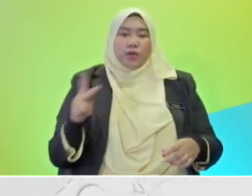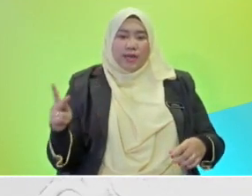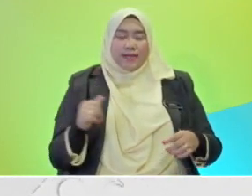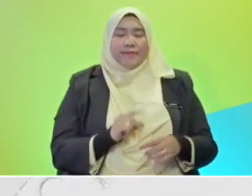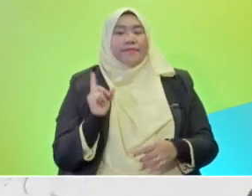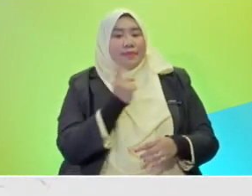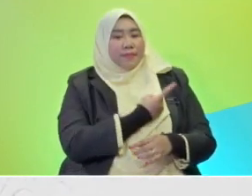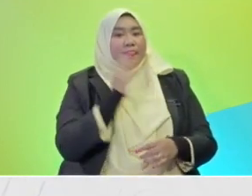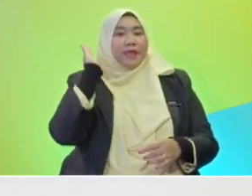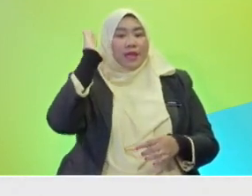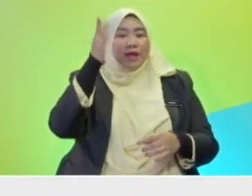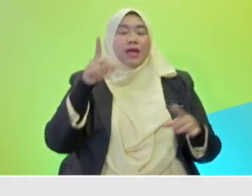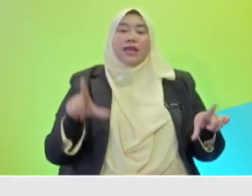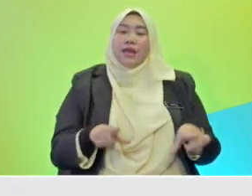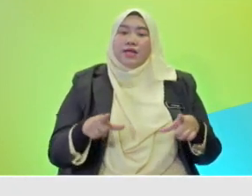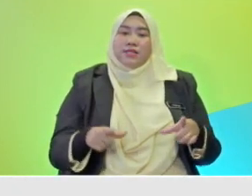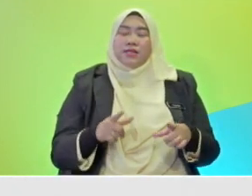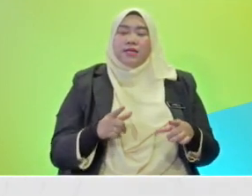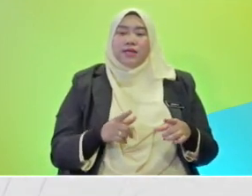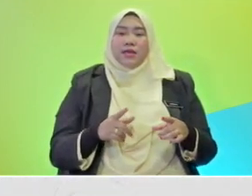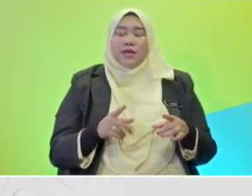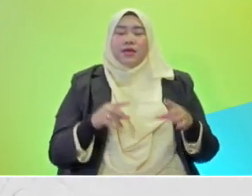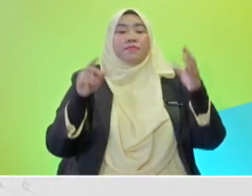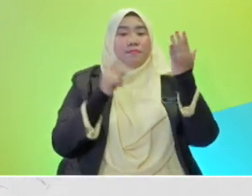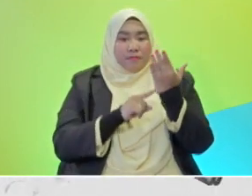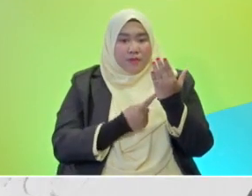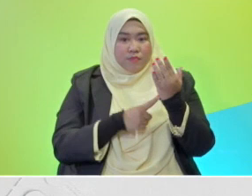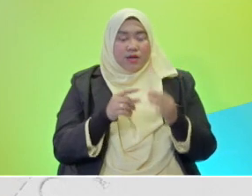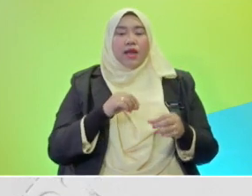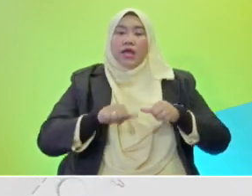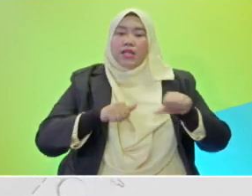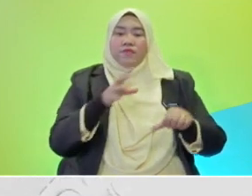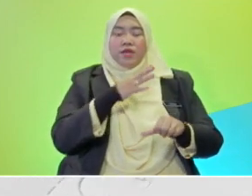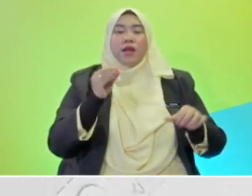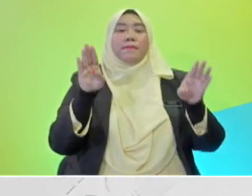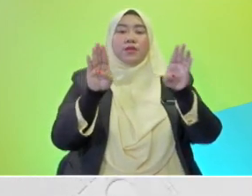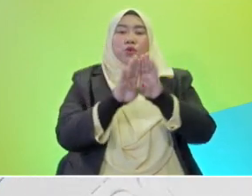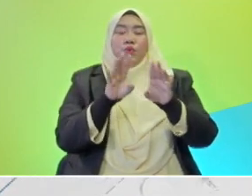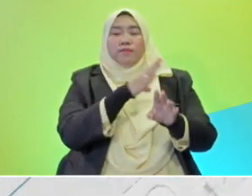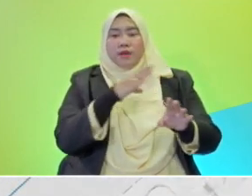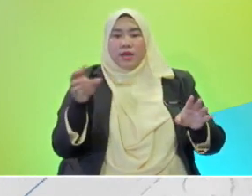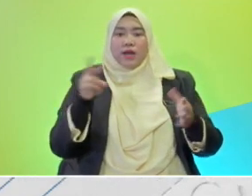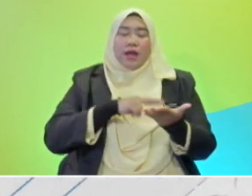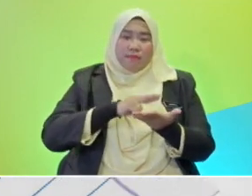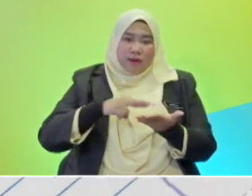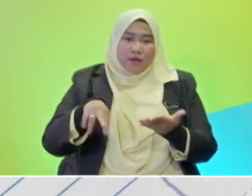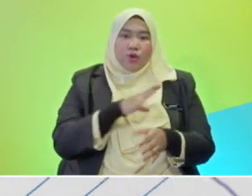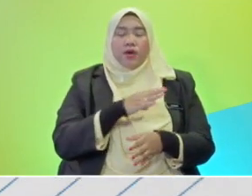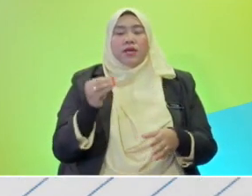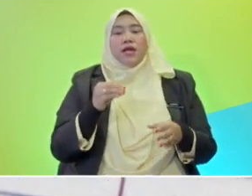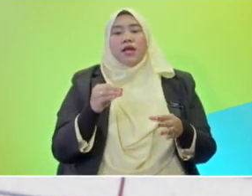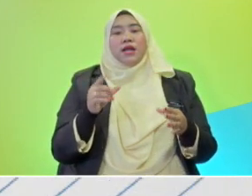kita akan laksanakan saya induksi activity dan penutup kemudian record serta laporan